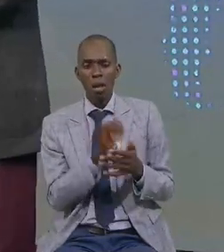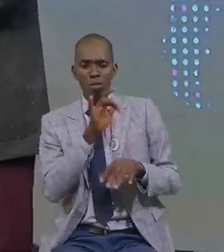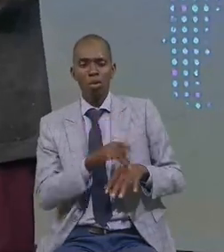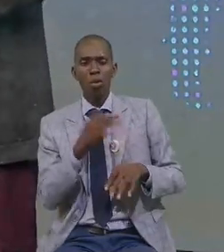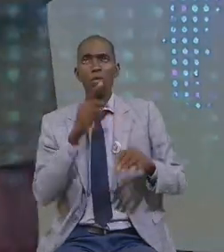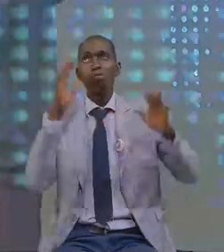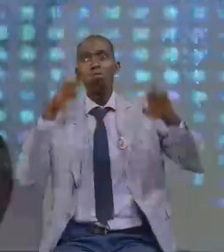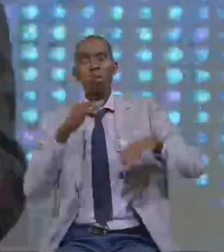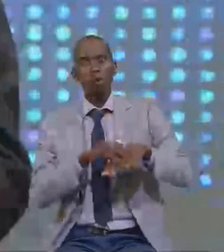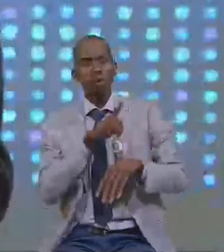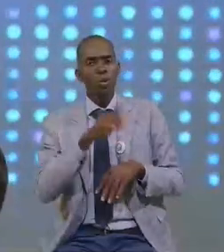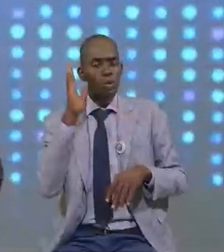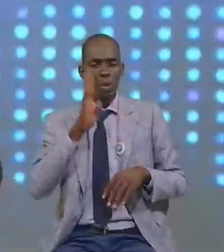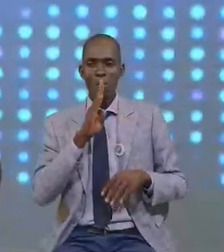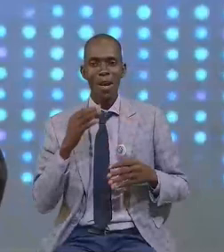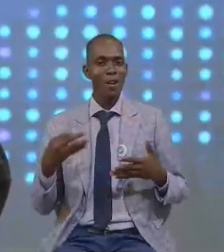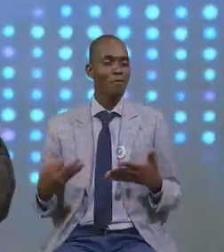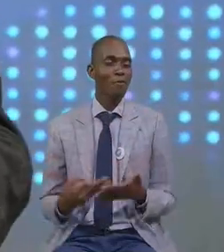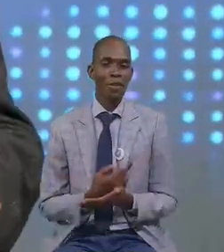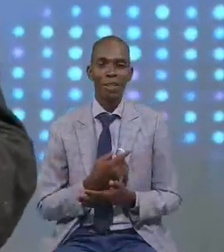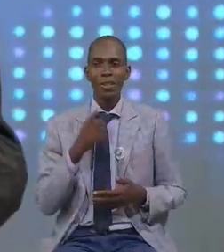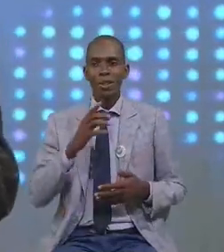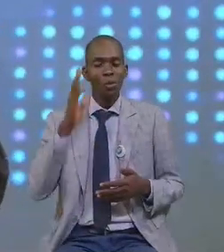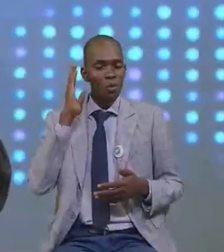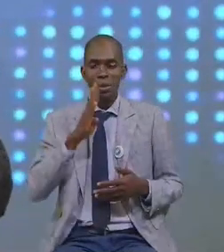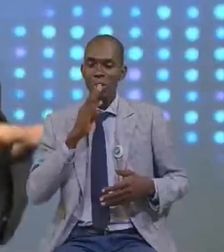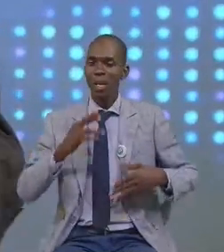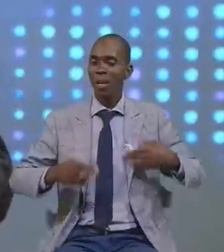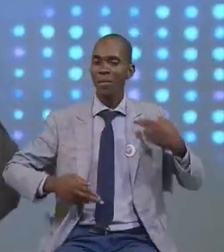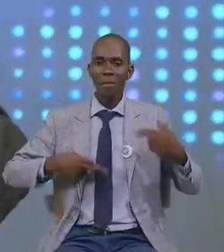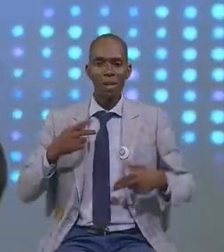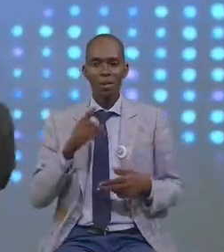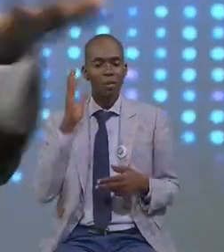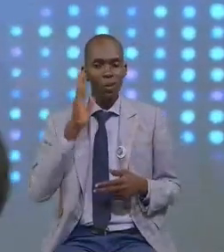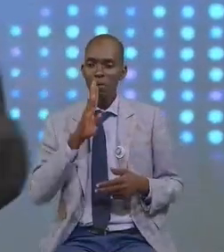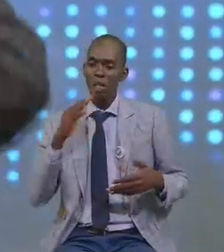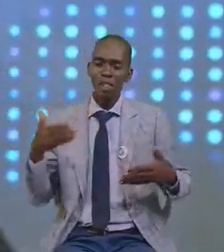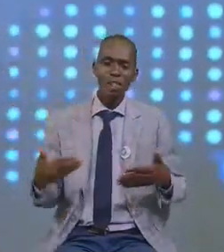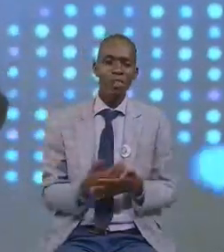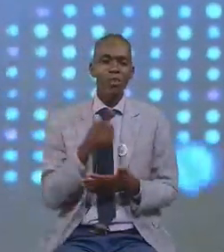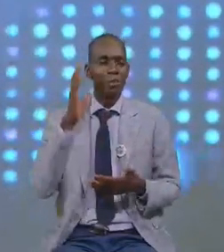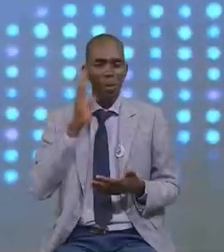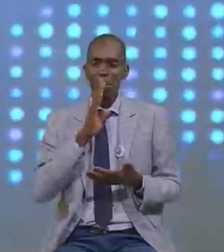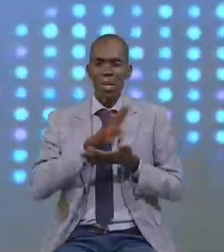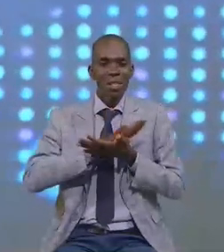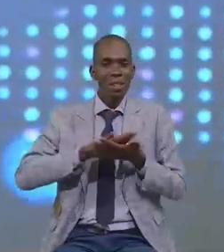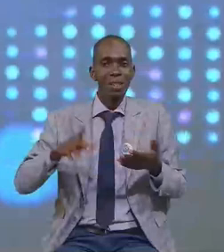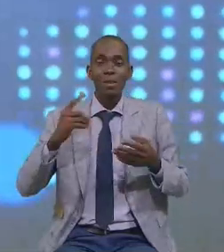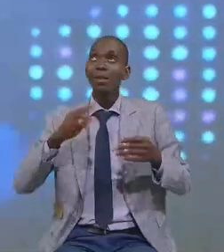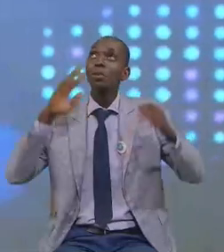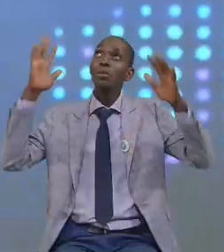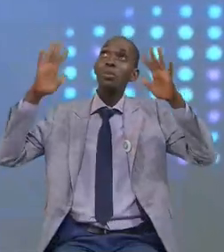vous, alors vous serez rafraîchi, vous serez vivifié, renouvelé, vous serez pur. La pluie de